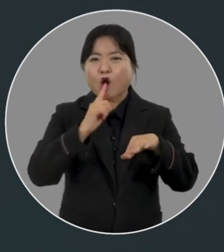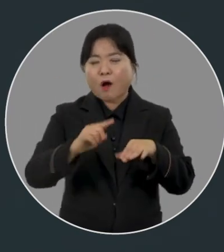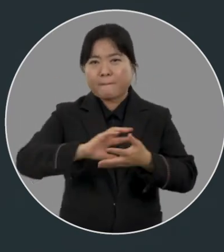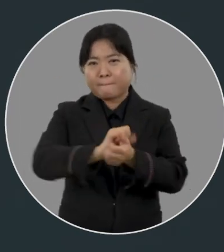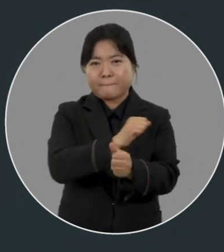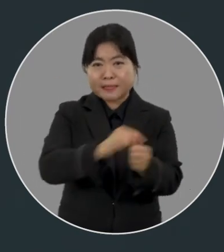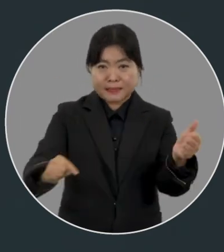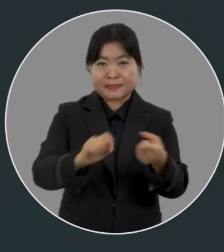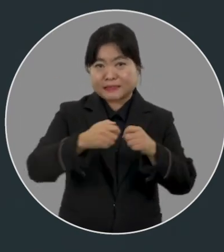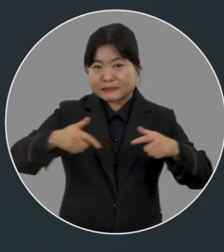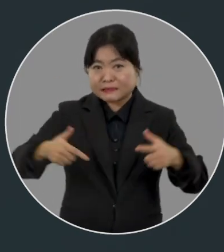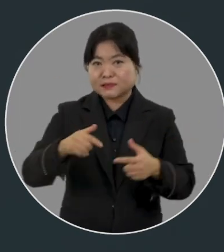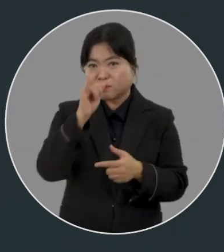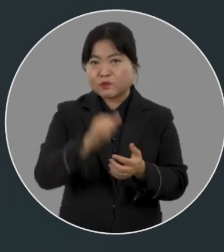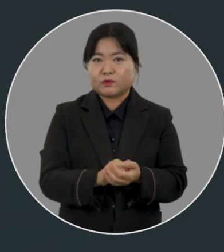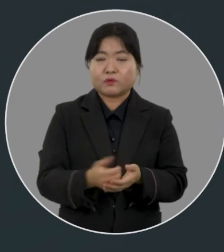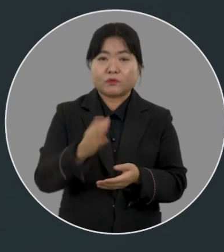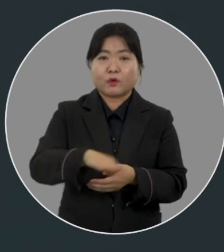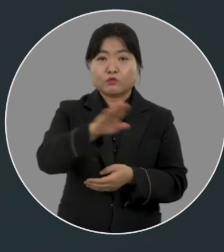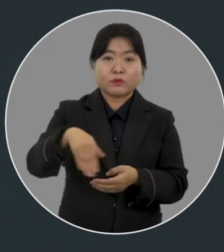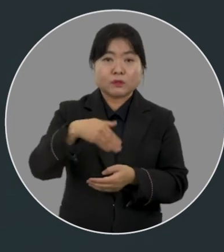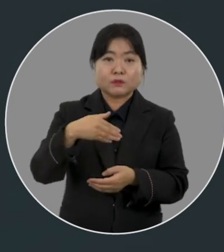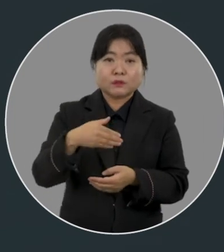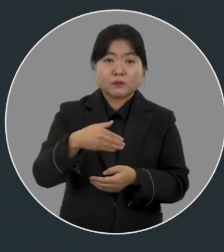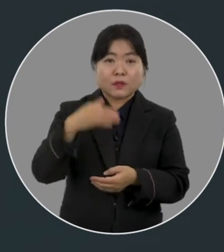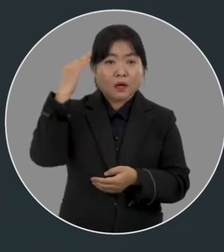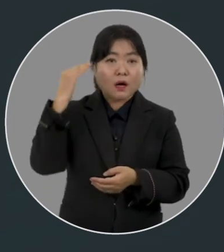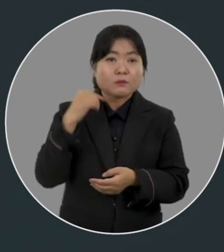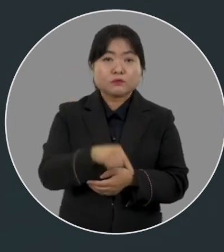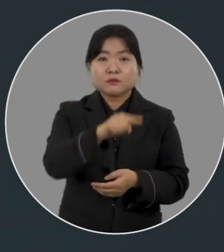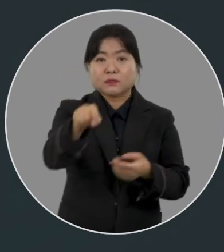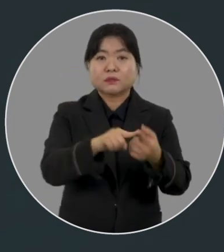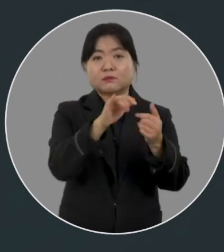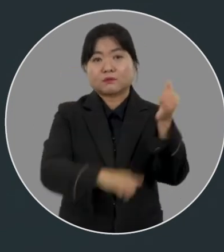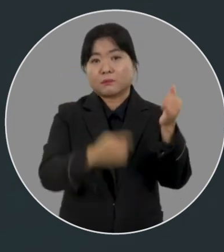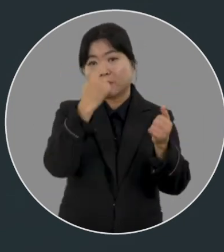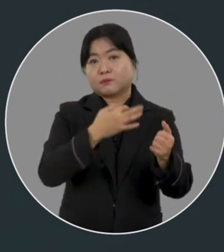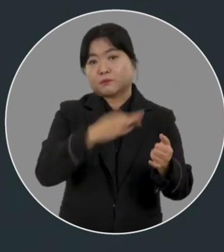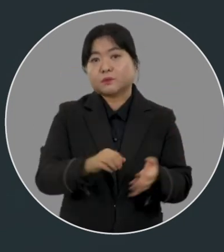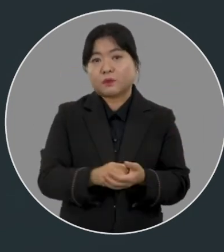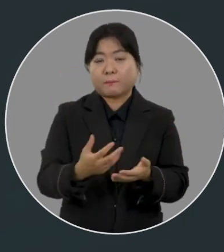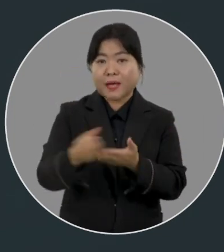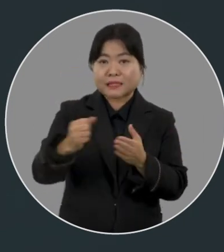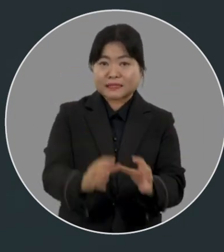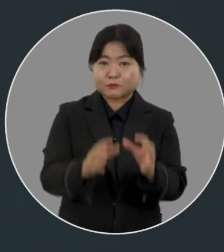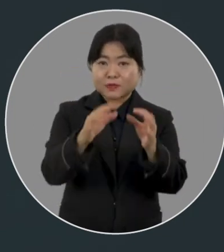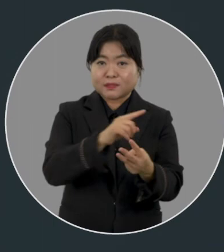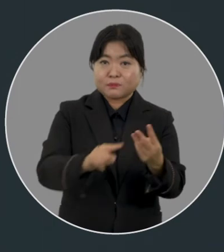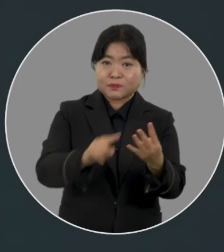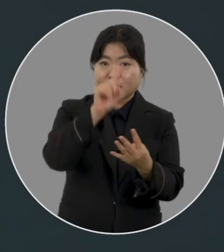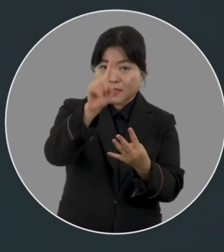표현을 불가능하게 하는 겁니다. 근데 우리는 한 번도 그 역사를 배워본 적이 없어요. 그 빼앗긴 지구촌 4분의